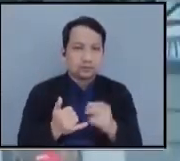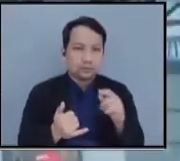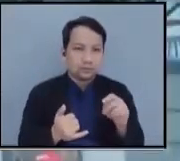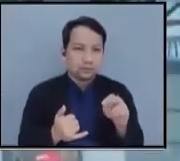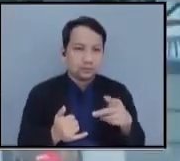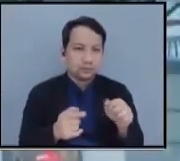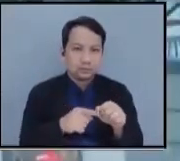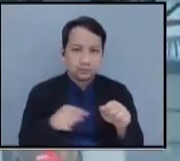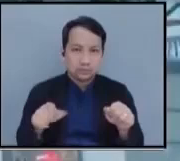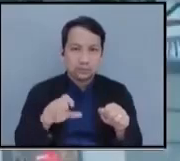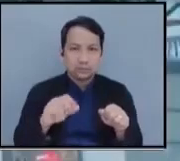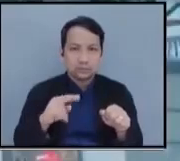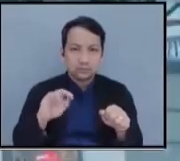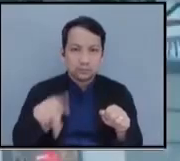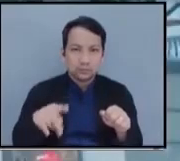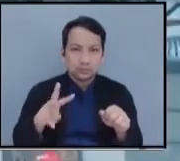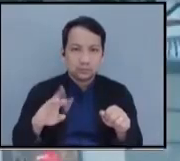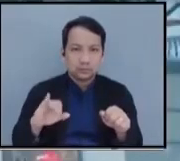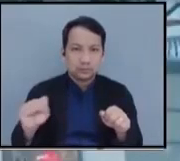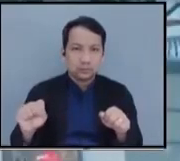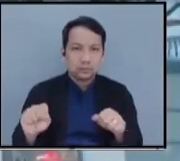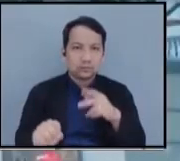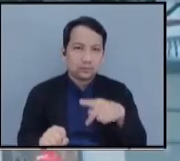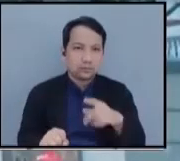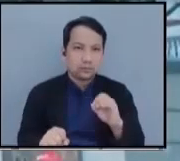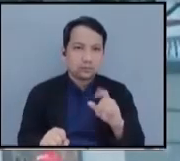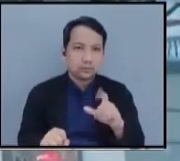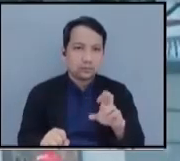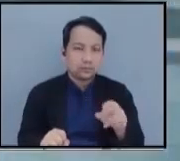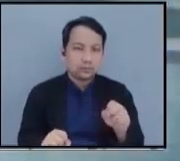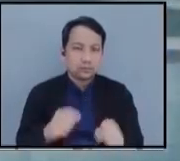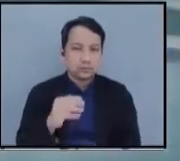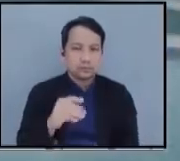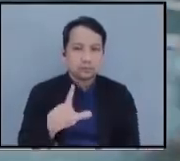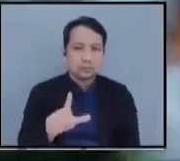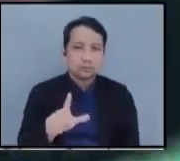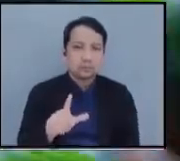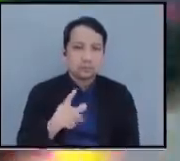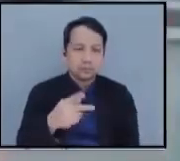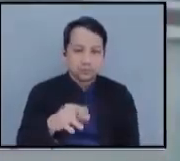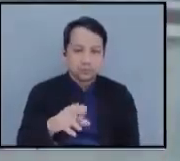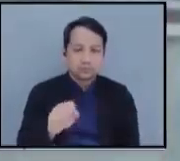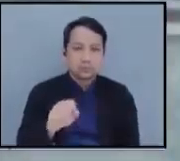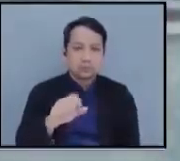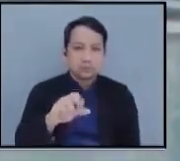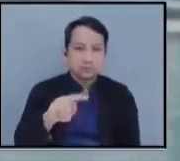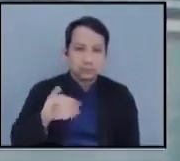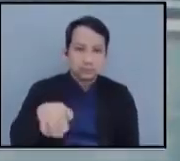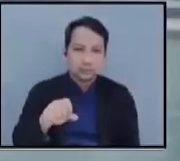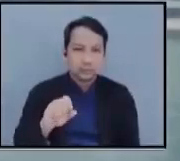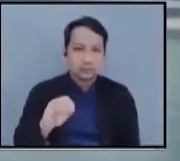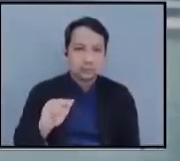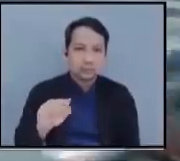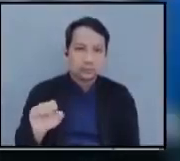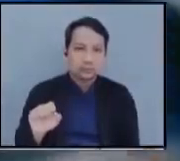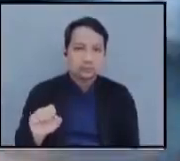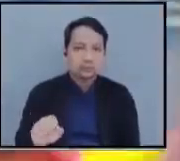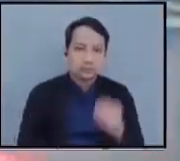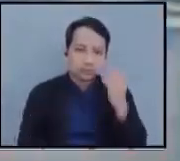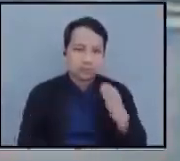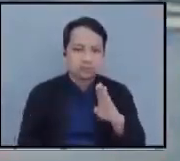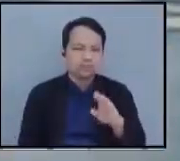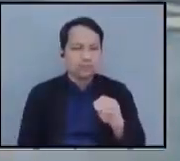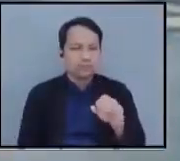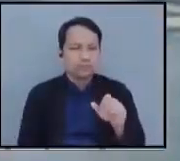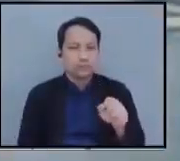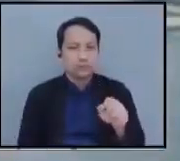jp rizal p Olivarez mL Quezon carigma San Jose C Lawis masangcay Bonifacio delapas